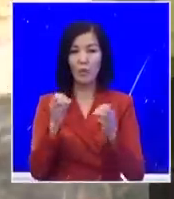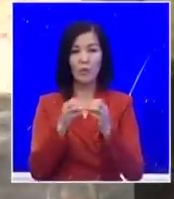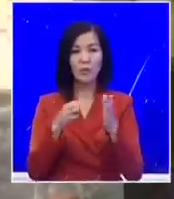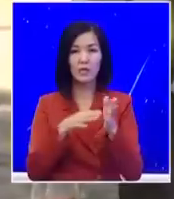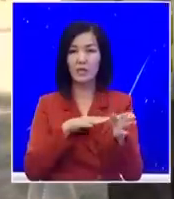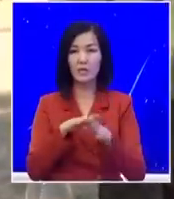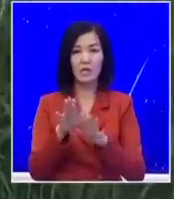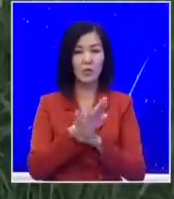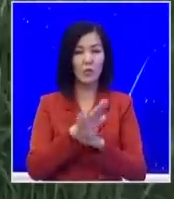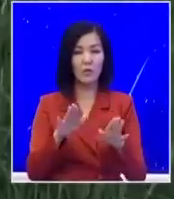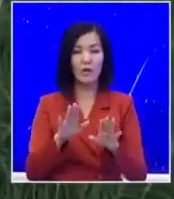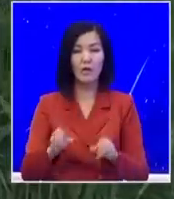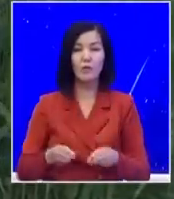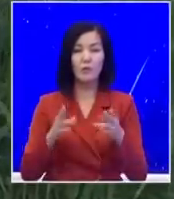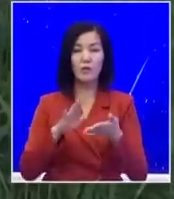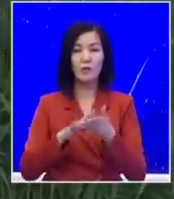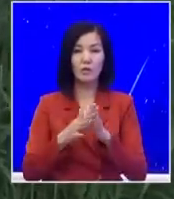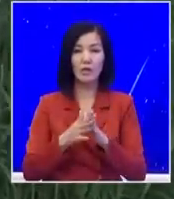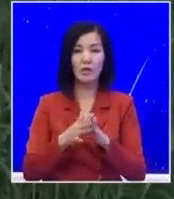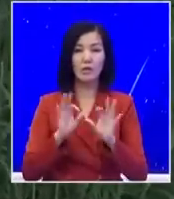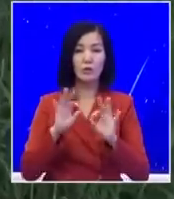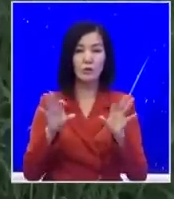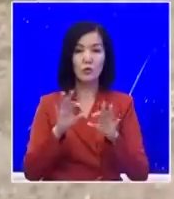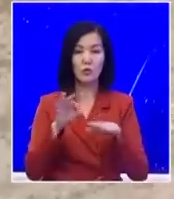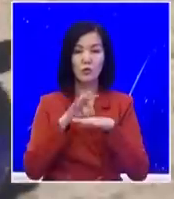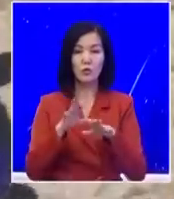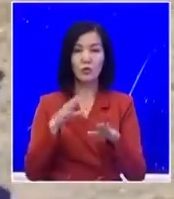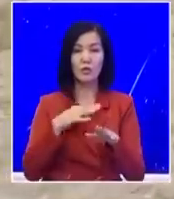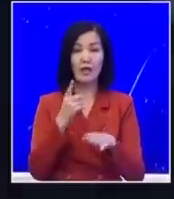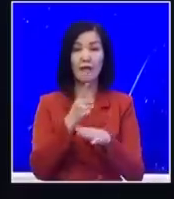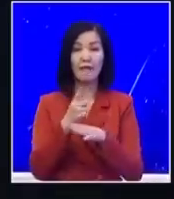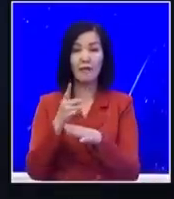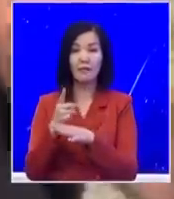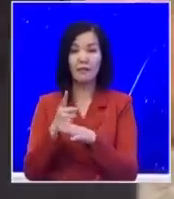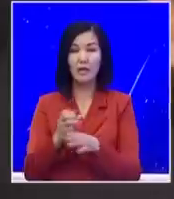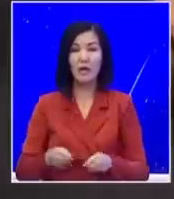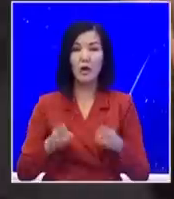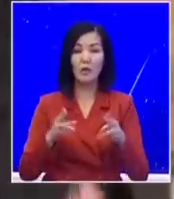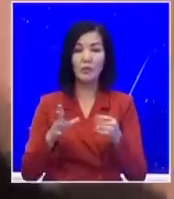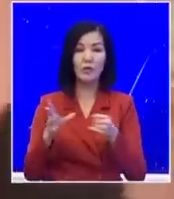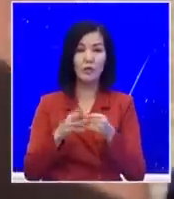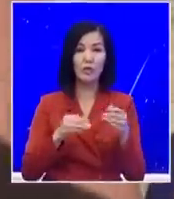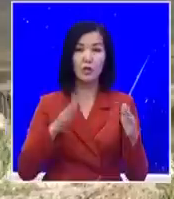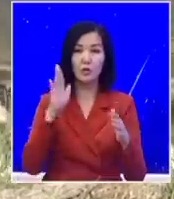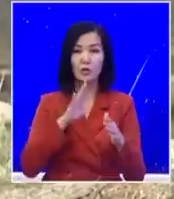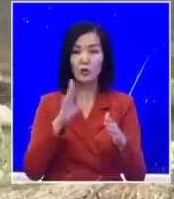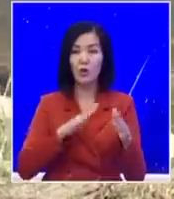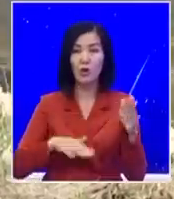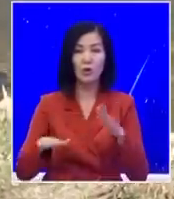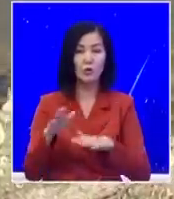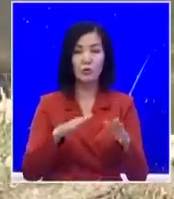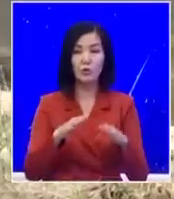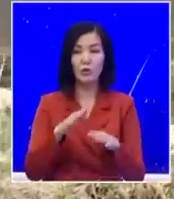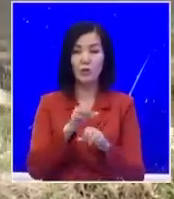толмаған. Төтенше жағдай мамандары олармен де түсіндіру жұмыстарын жүргізді. Тыйым салынған қауіпті жерлерде шомылу қауіптілігін айтты. Бір